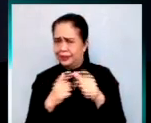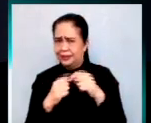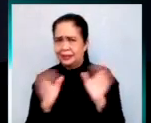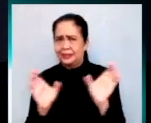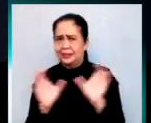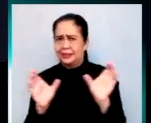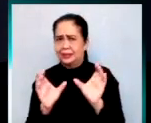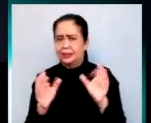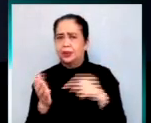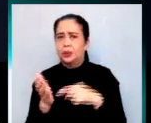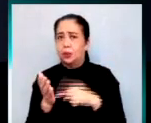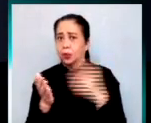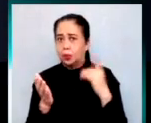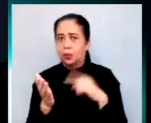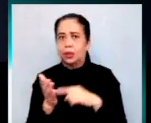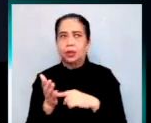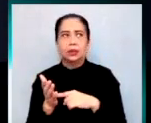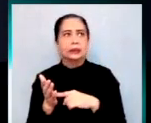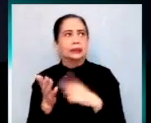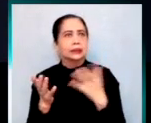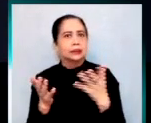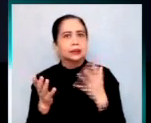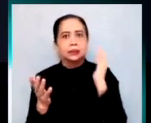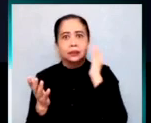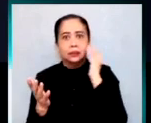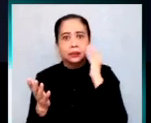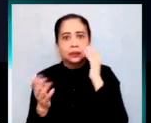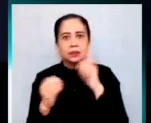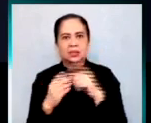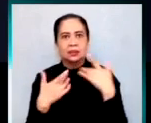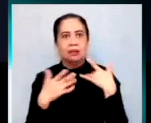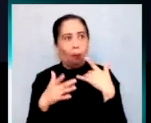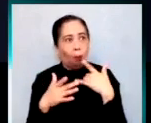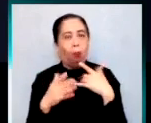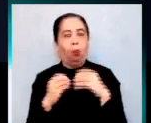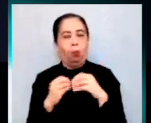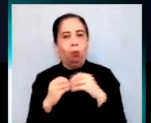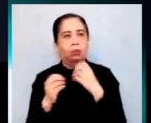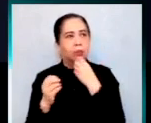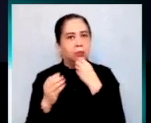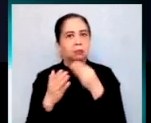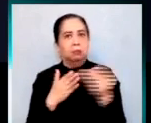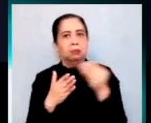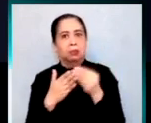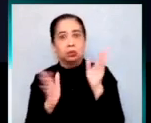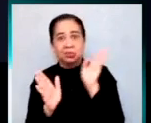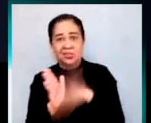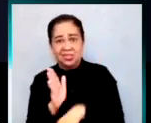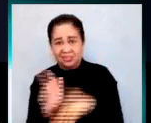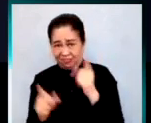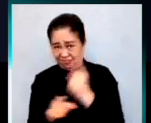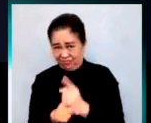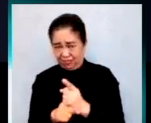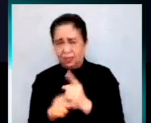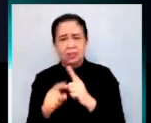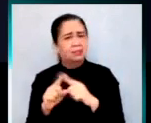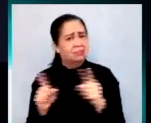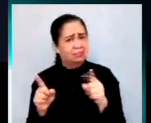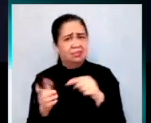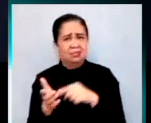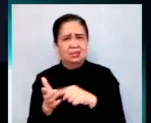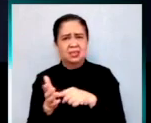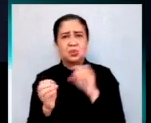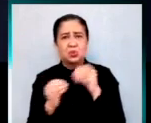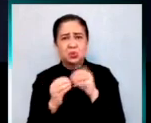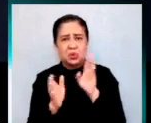kasi nasa alam mo yung ang tendency natin bibili tayo ng mura, hindi ba? Pero ito po yung mga mura na